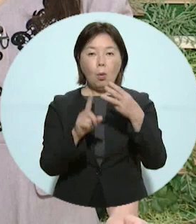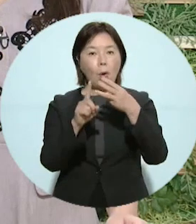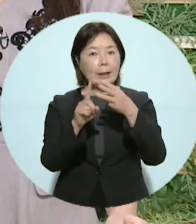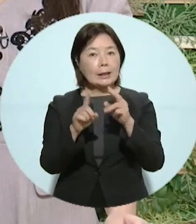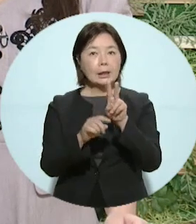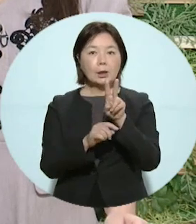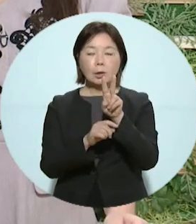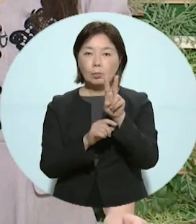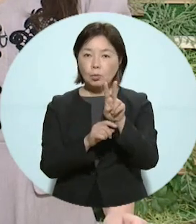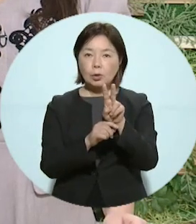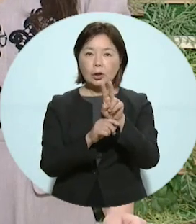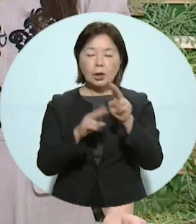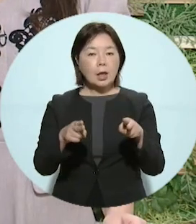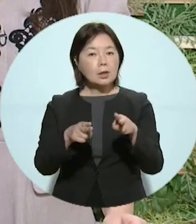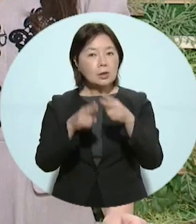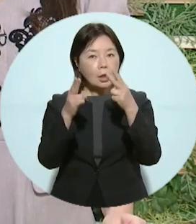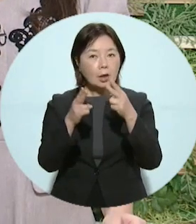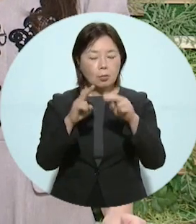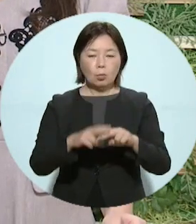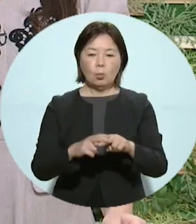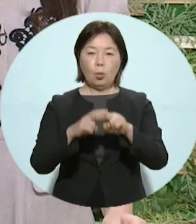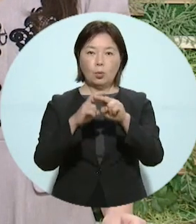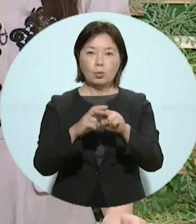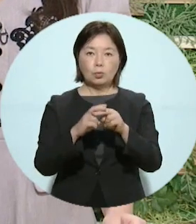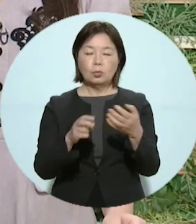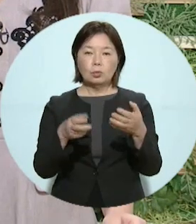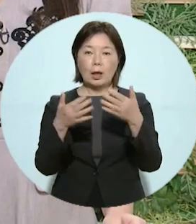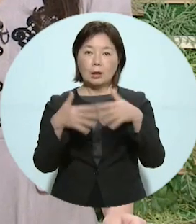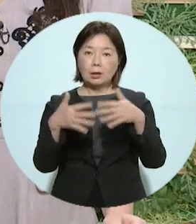運用を開始しました。